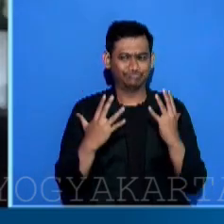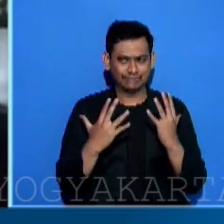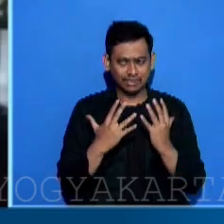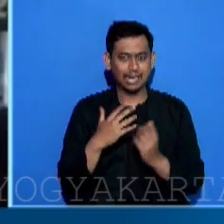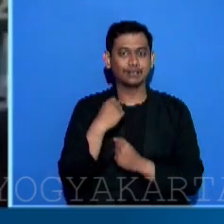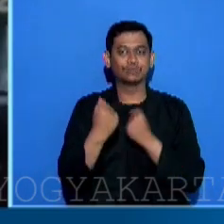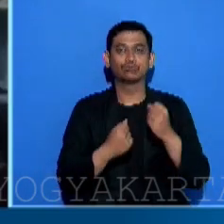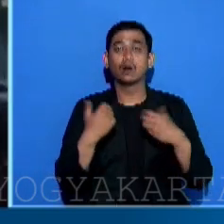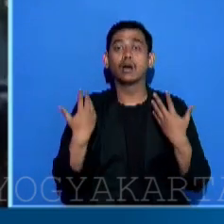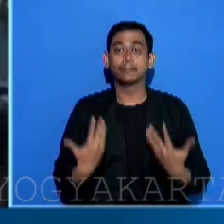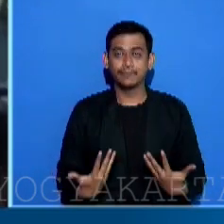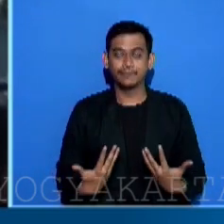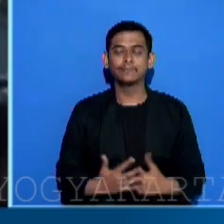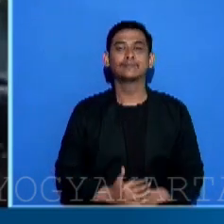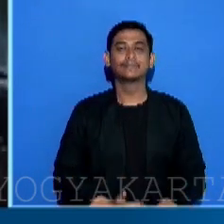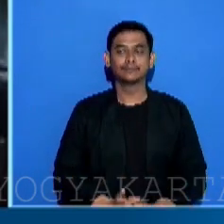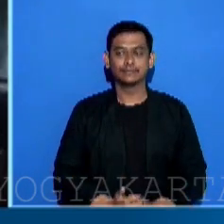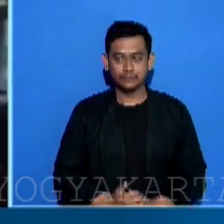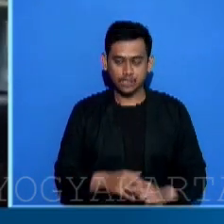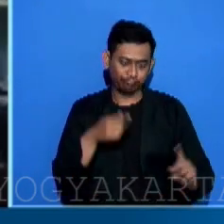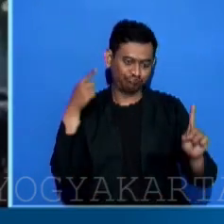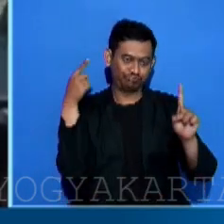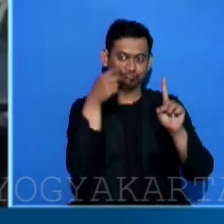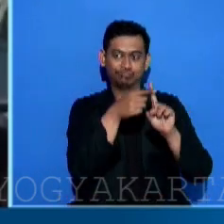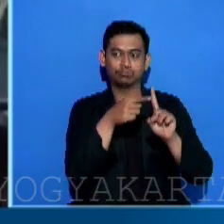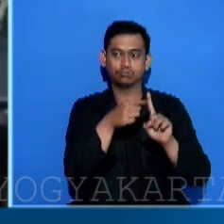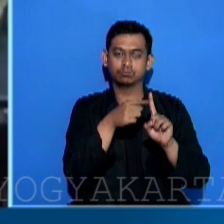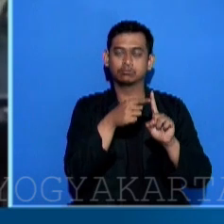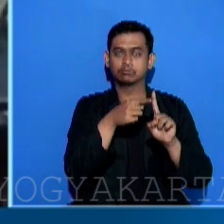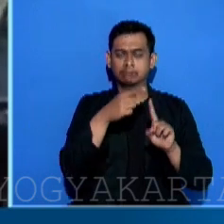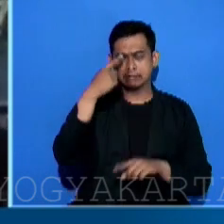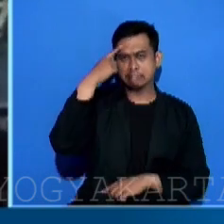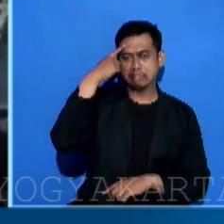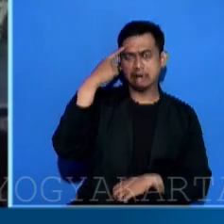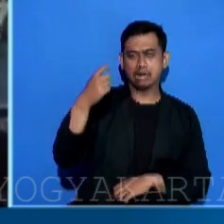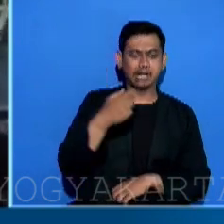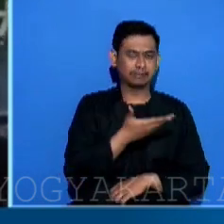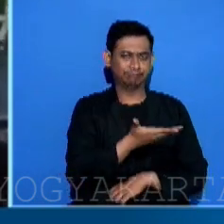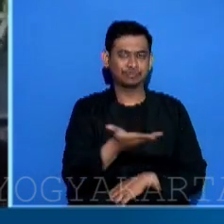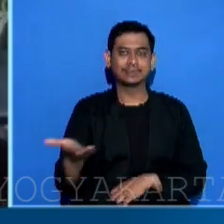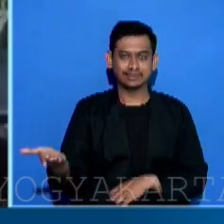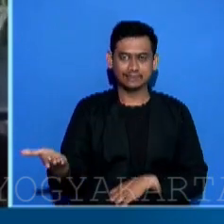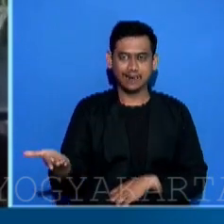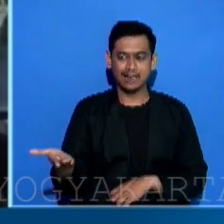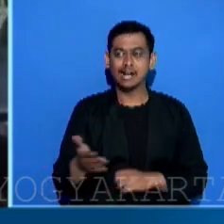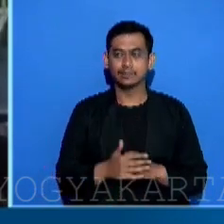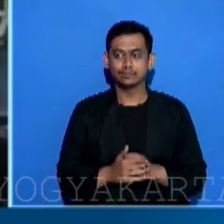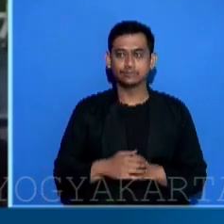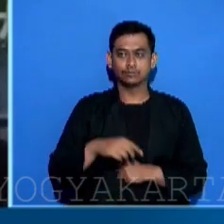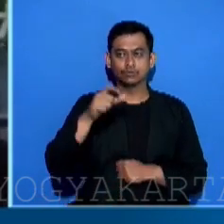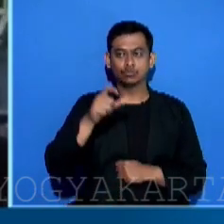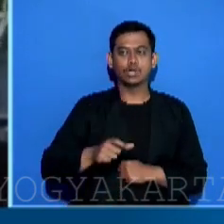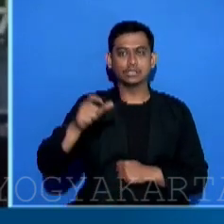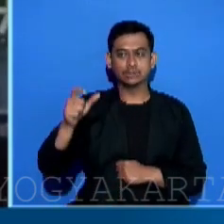laksanakan. Jadi tujuannya sebetulnya itu, kita ingin yakinkan kepada orang